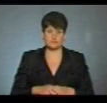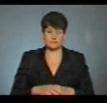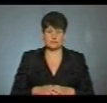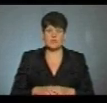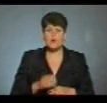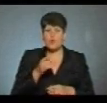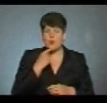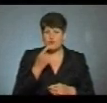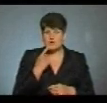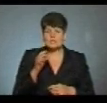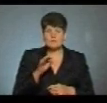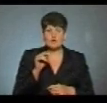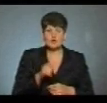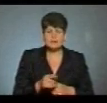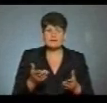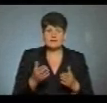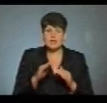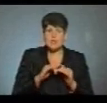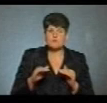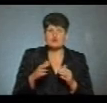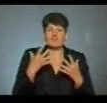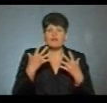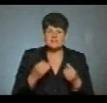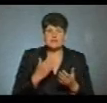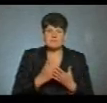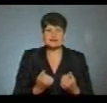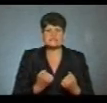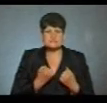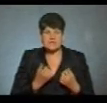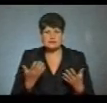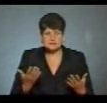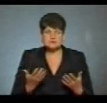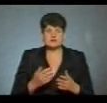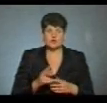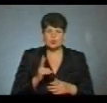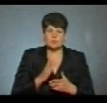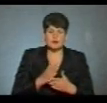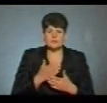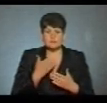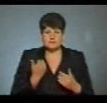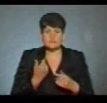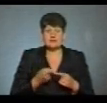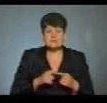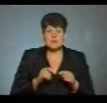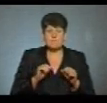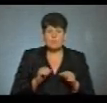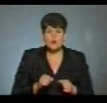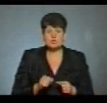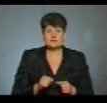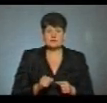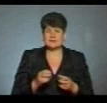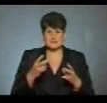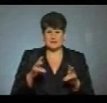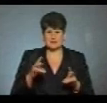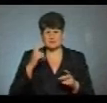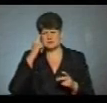Говорити про те, який прошарок населення вже імунний чи не імунний, можна знову ж таки, тут не треба